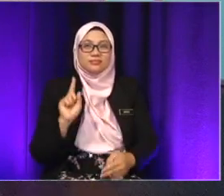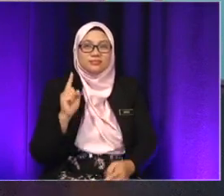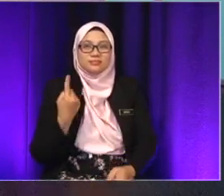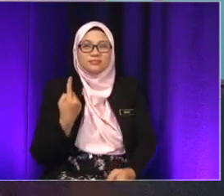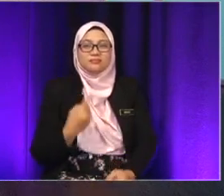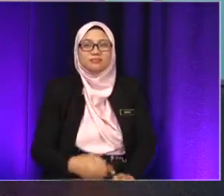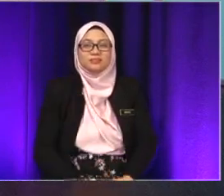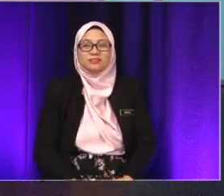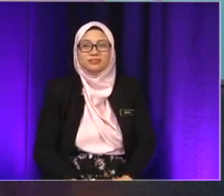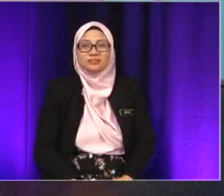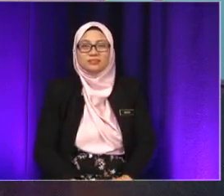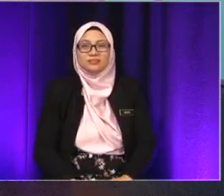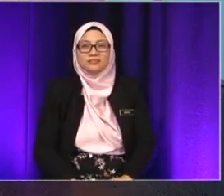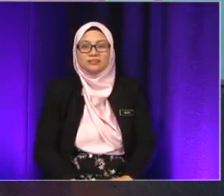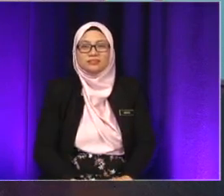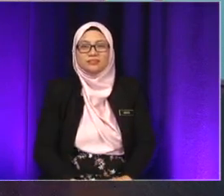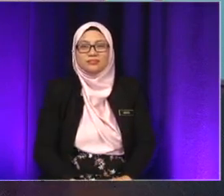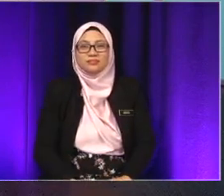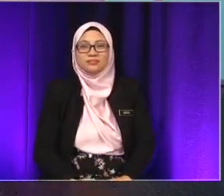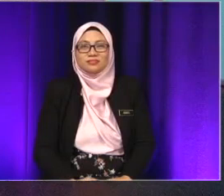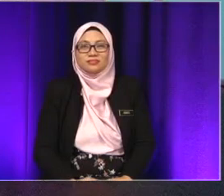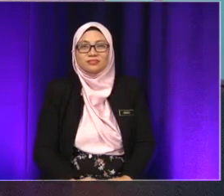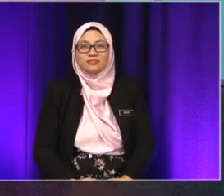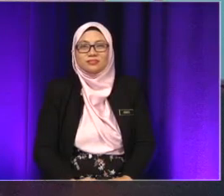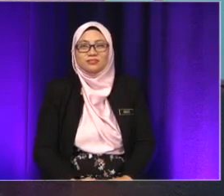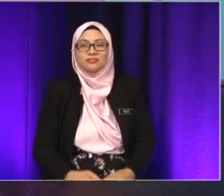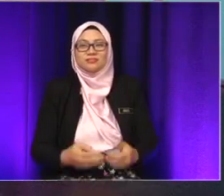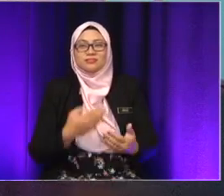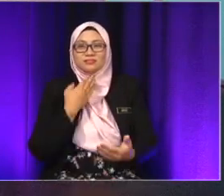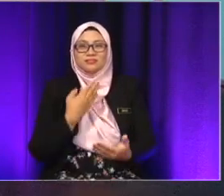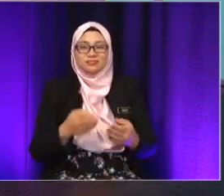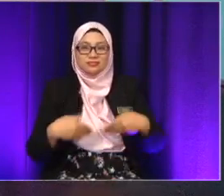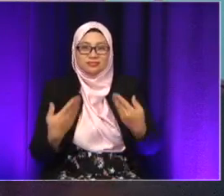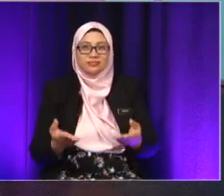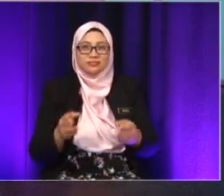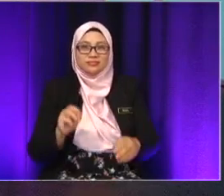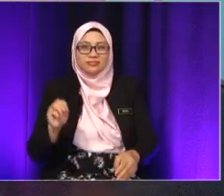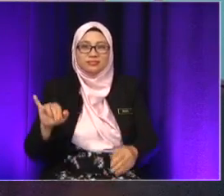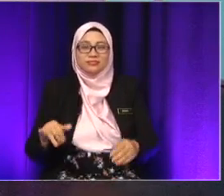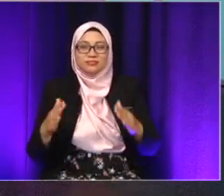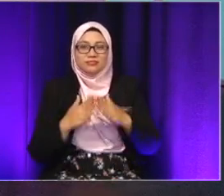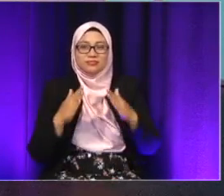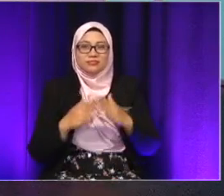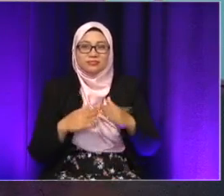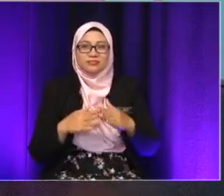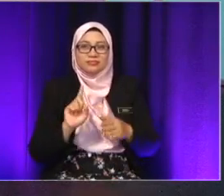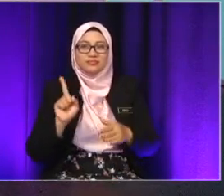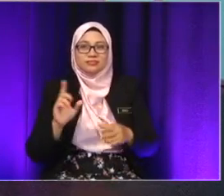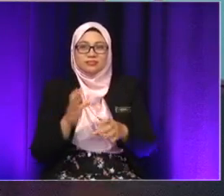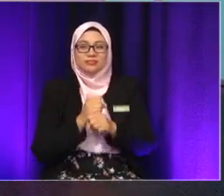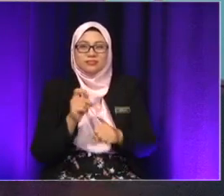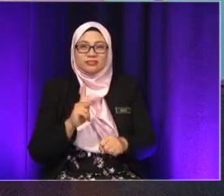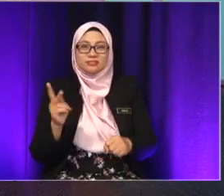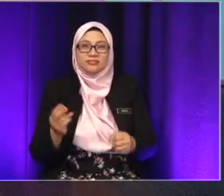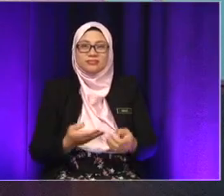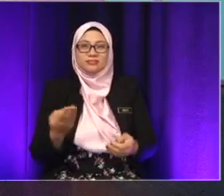itu saja insya-Allah. Okey, baik. Cikgu, Aiman. Bagi murid-murid kita yang berada di rumah, di manakah mereka nak dapatkan bahan-bahan rujukan pembelajaran